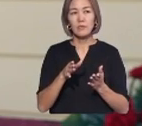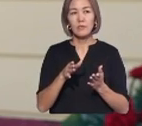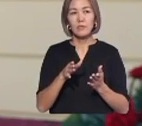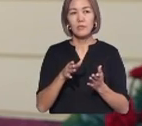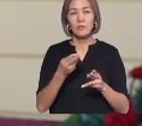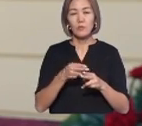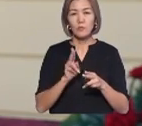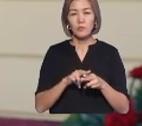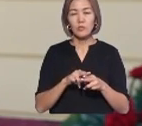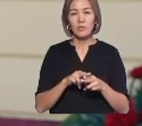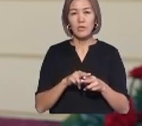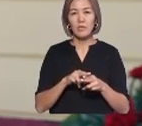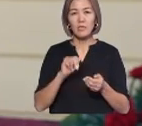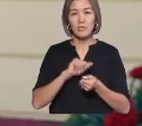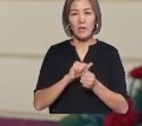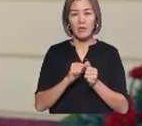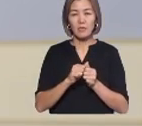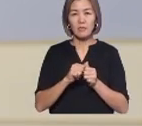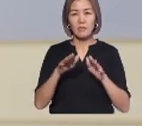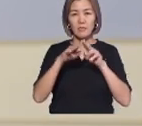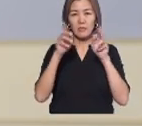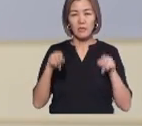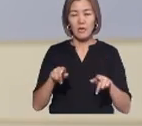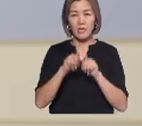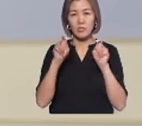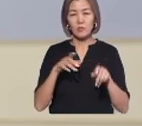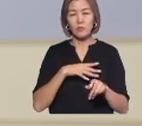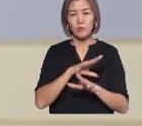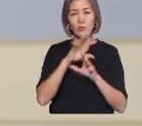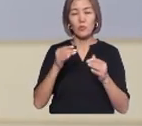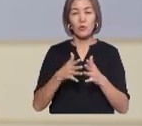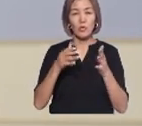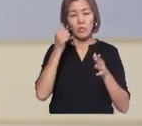осындай мемориалды тақта ашып отыр. Бәріне үлкен рахметімді айтамын.